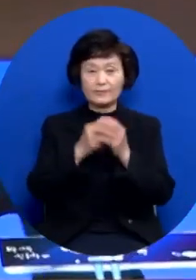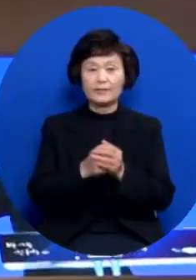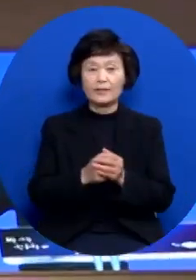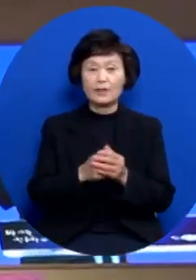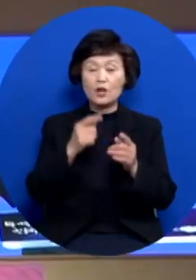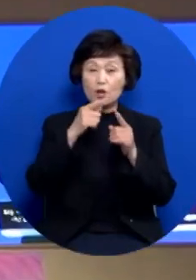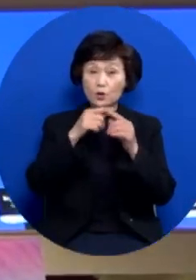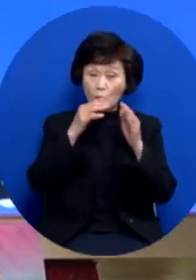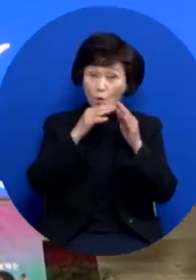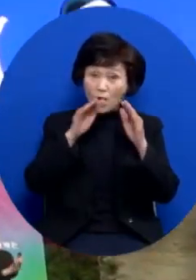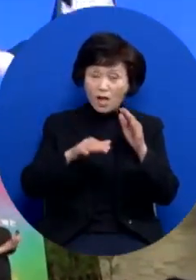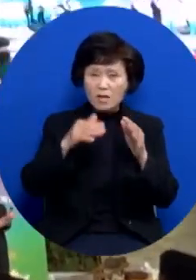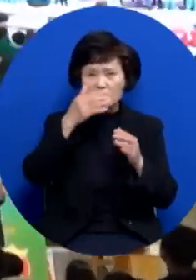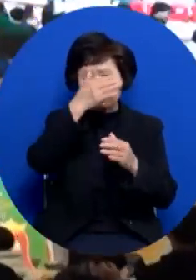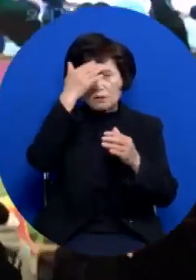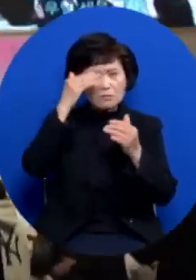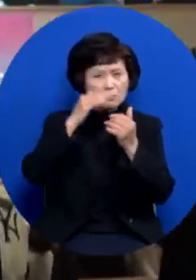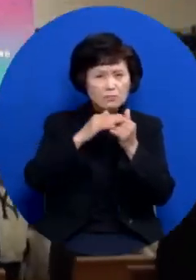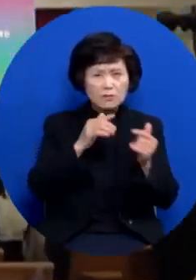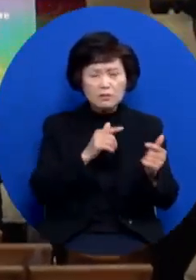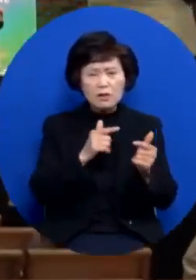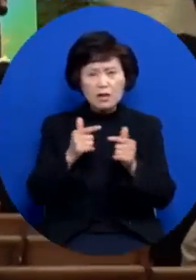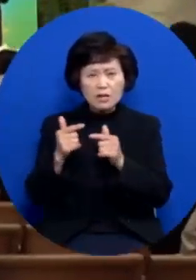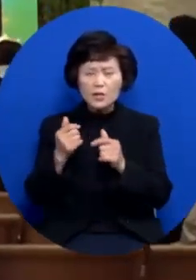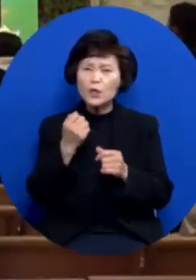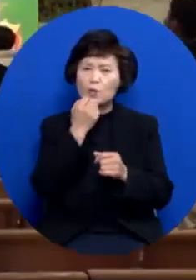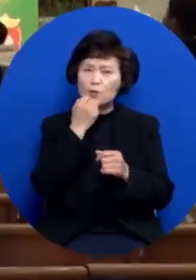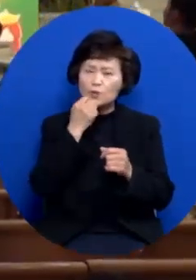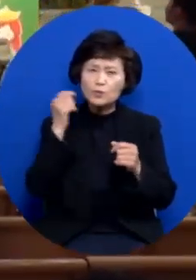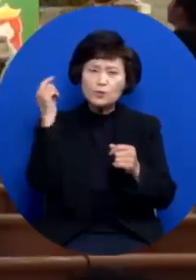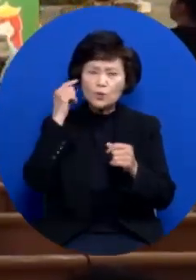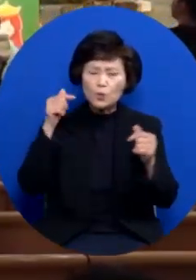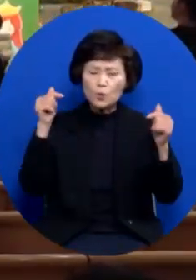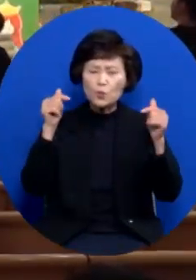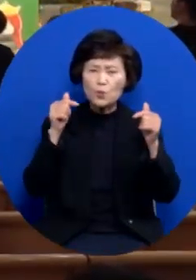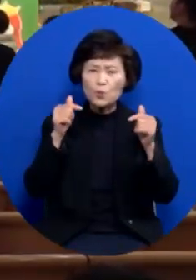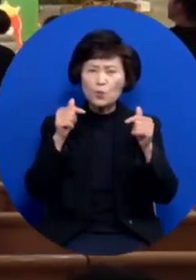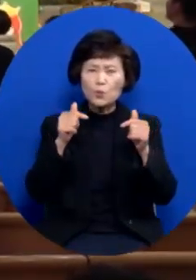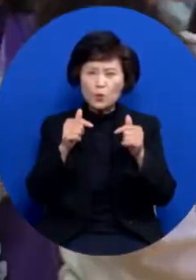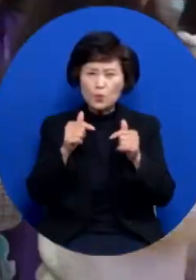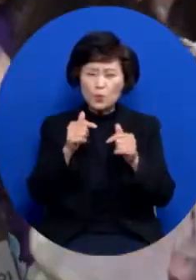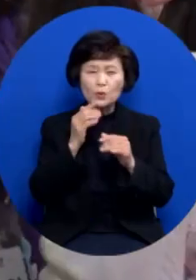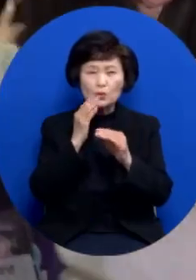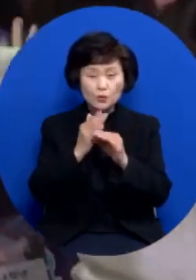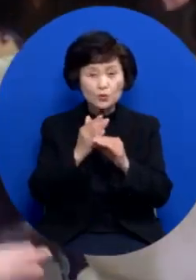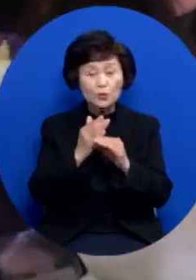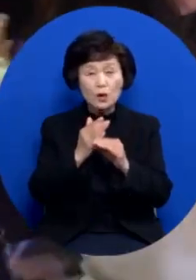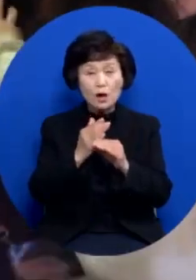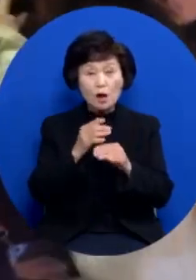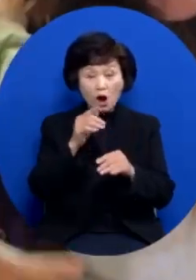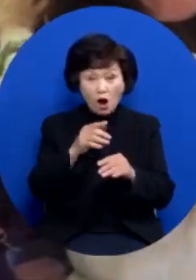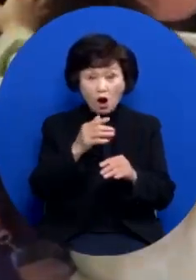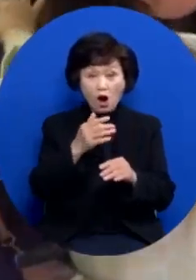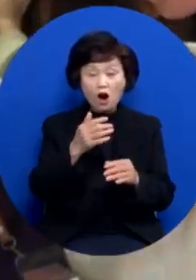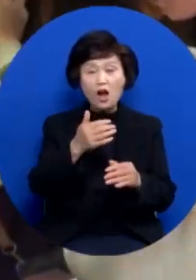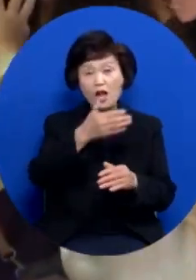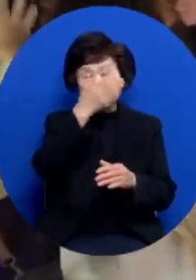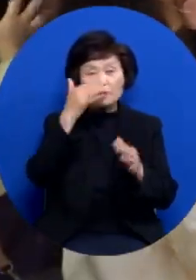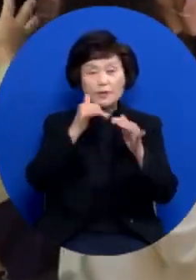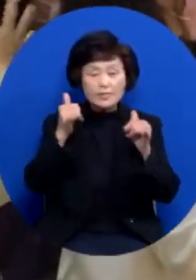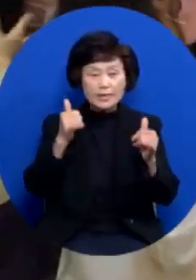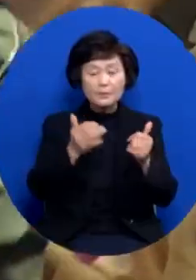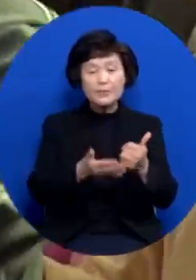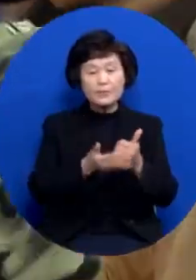교회에서 다음 세대의 웃음소리가 날이 갈수록 줄어들고 있는 가운데 다음 세대 섬김에 앞장서고 있는